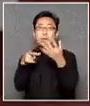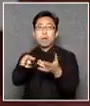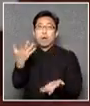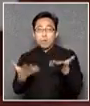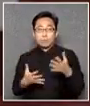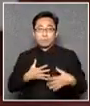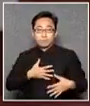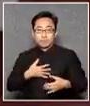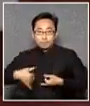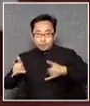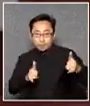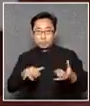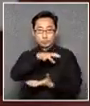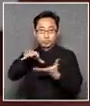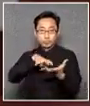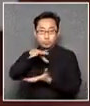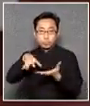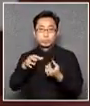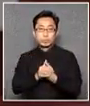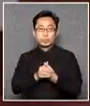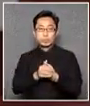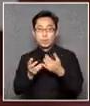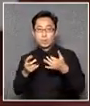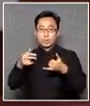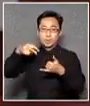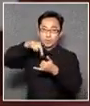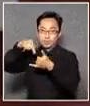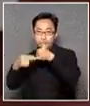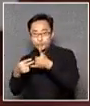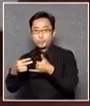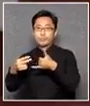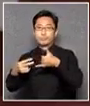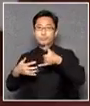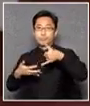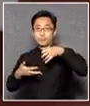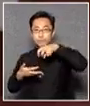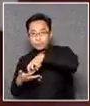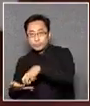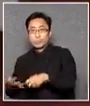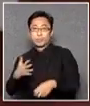恐慌和混乱，酿成人踩人的惨剧。